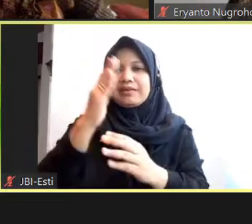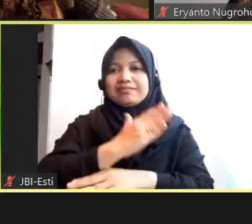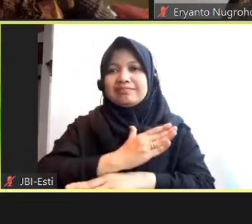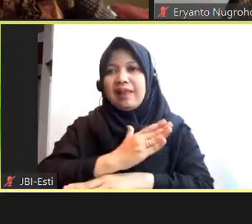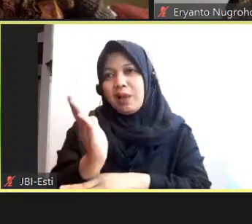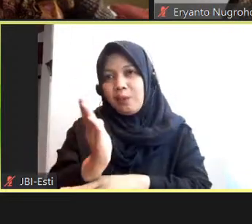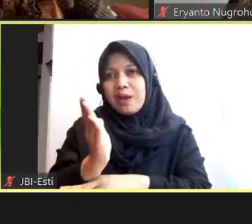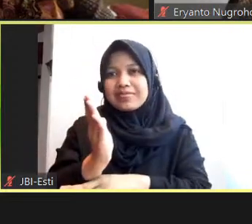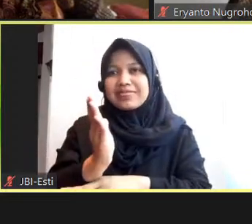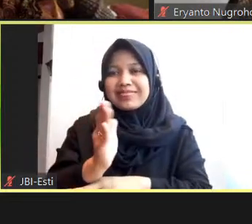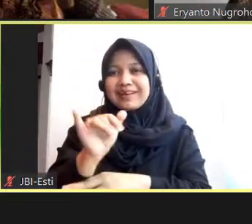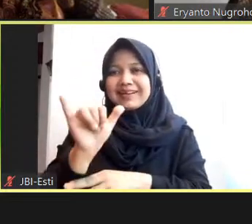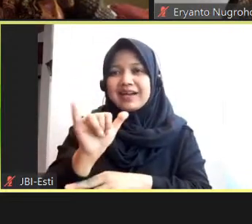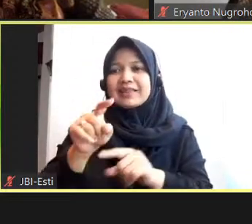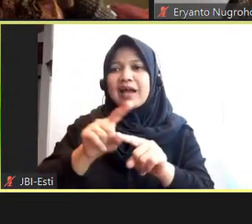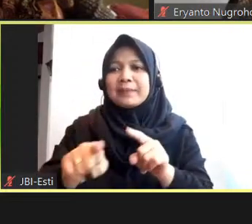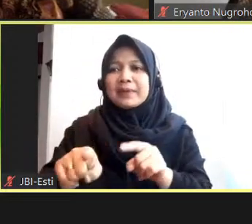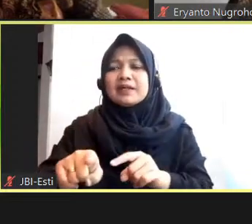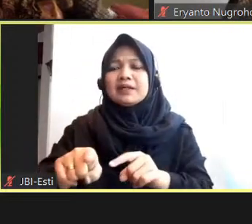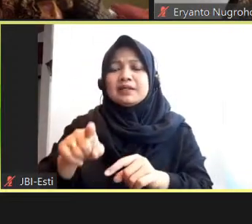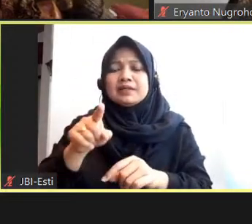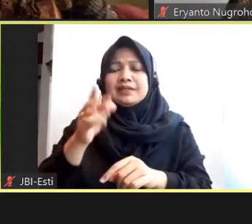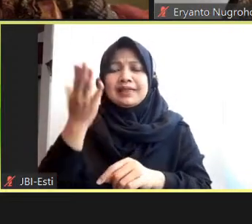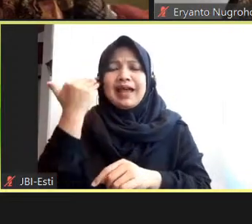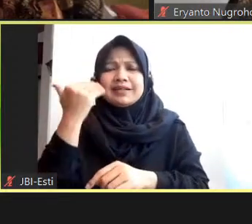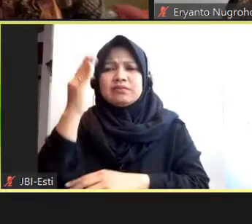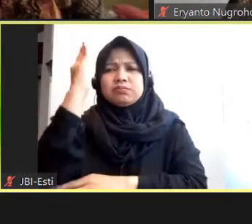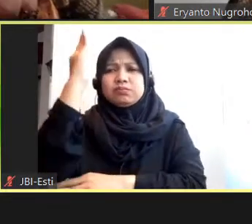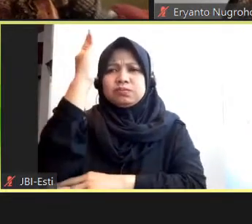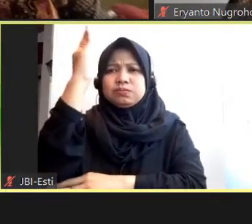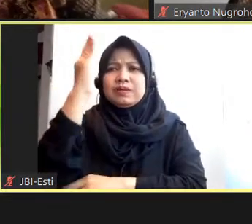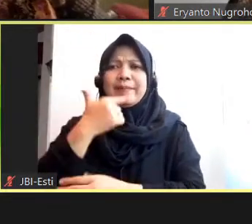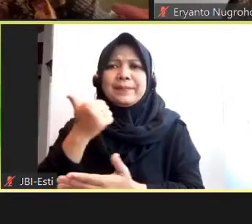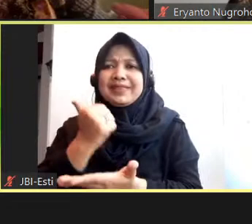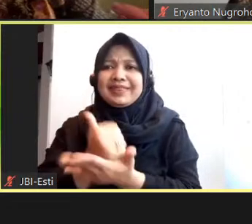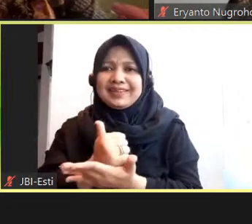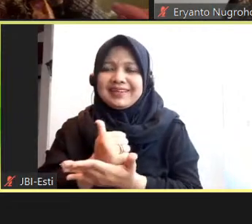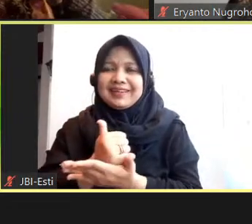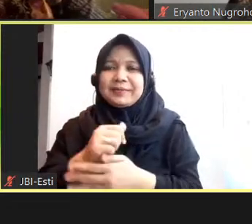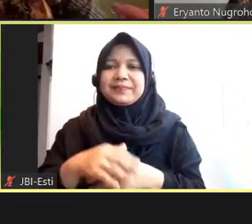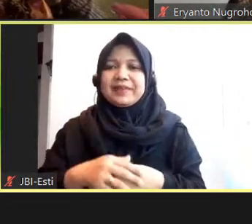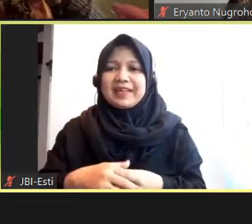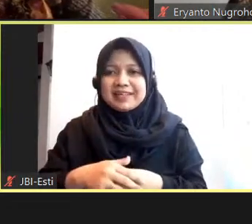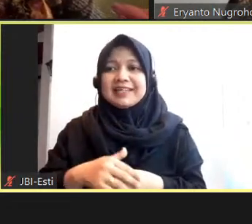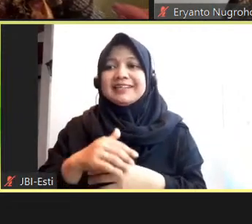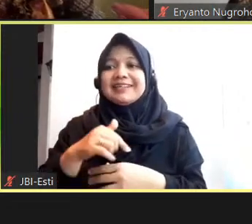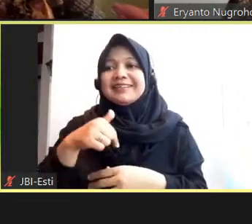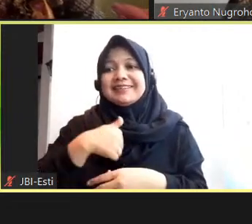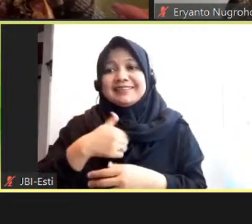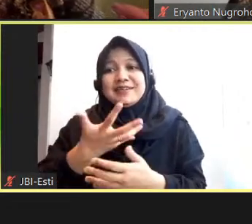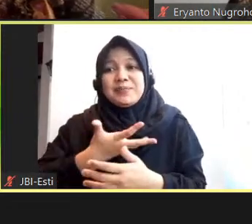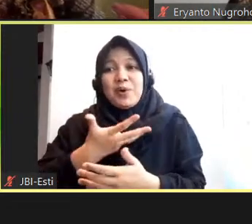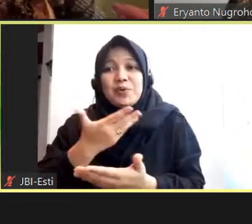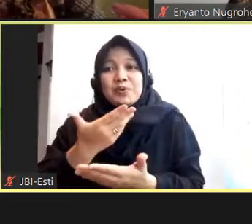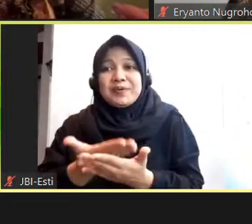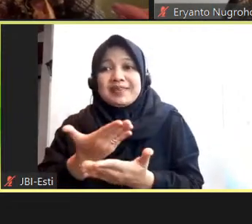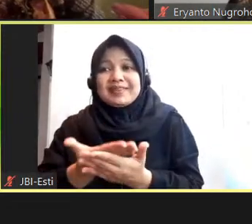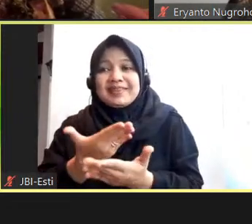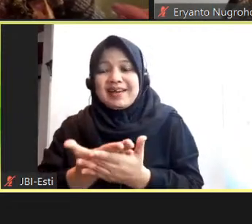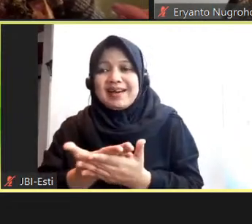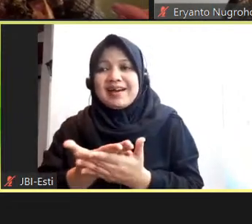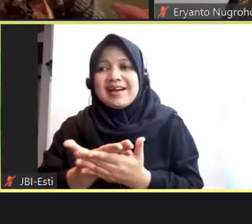disampaikan penting betul untuk kita simak sama-sama. Jadi sebetulnya saya ingin meminta izin sekaligus